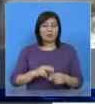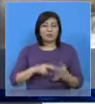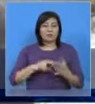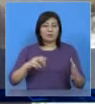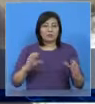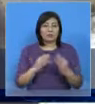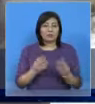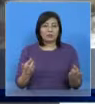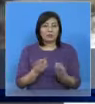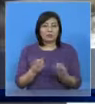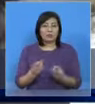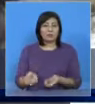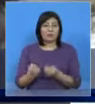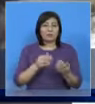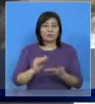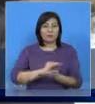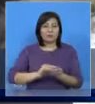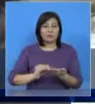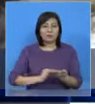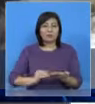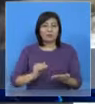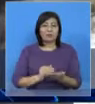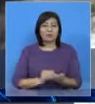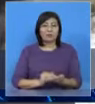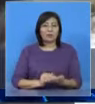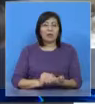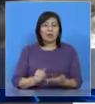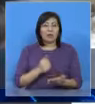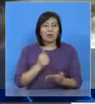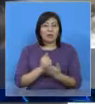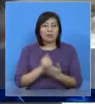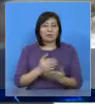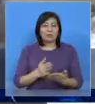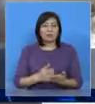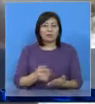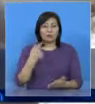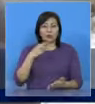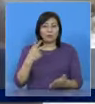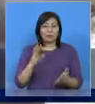орган необходимо представить заявление, форма приложения приказу номер